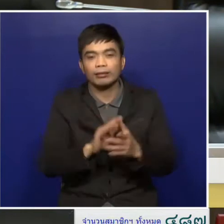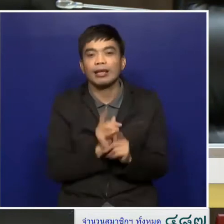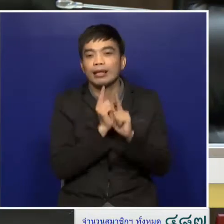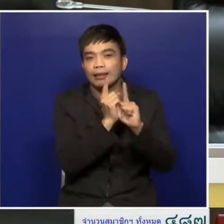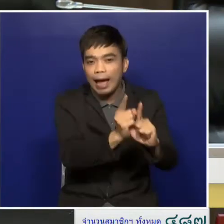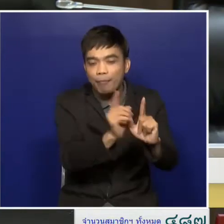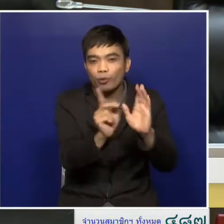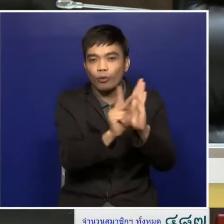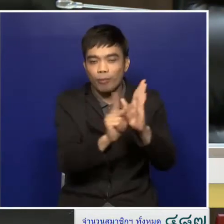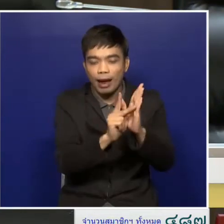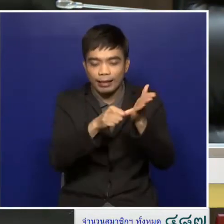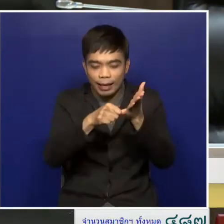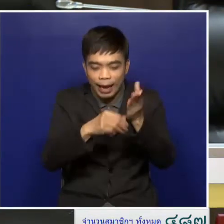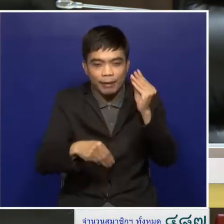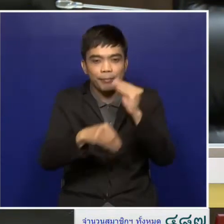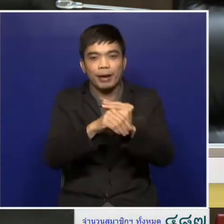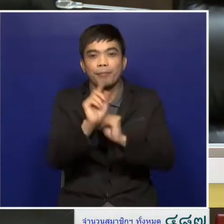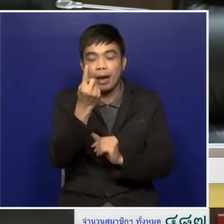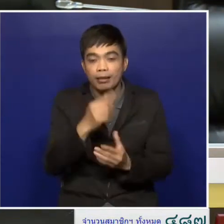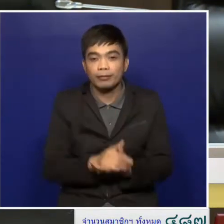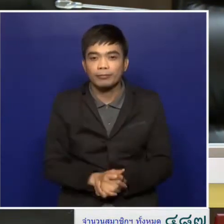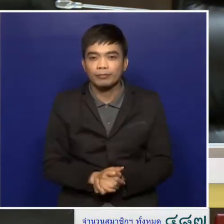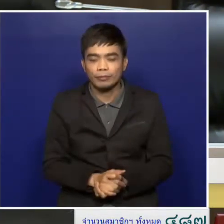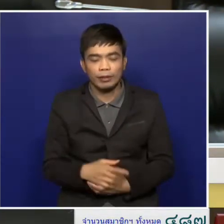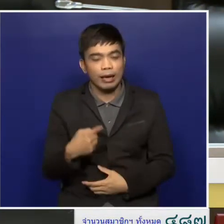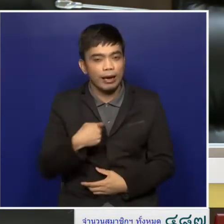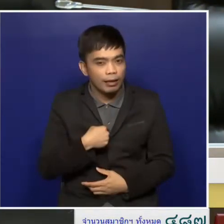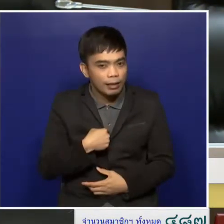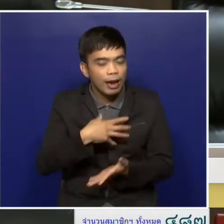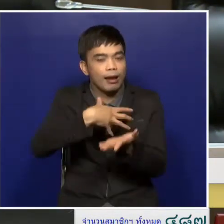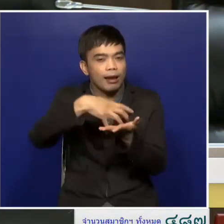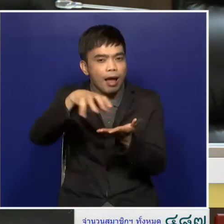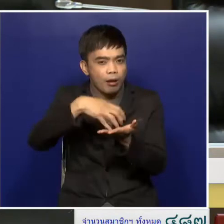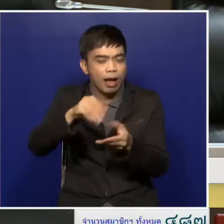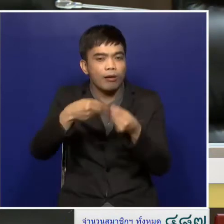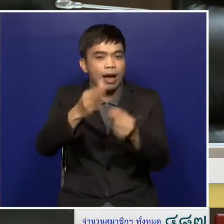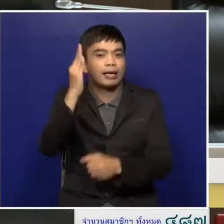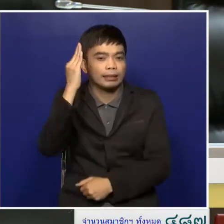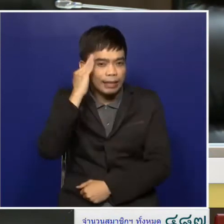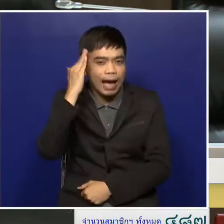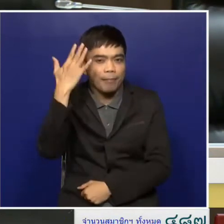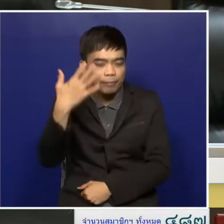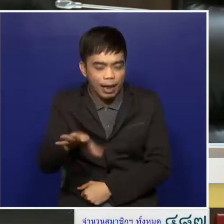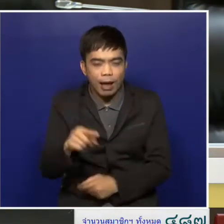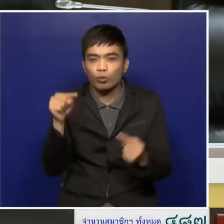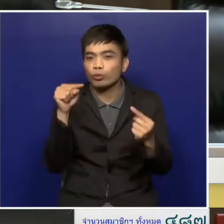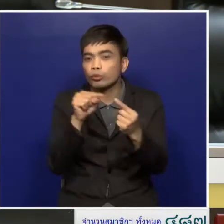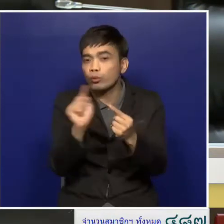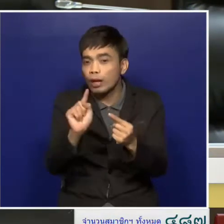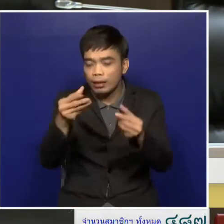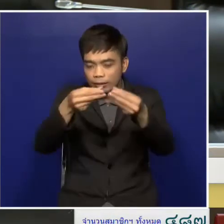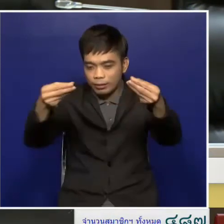ที่ผมได้ที่ปลายไปแล้วในช่วงของการรับทราบแรงงานแรงการประกันรายงานของคณะกรรมาธิการ